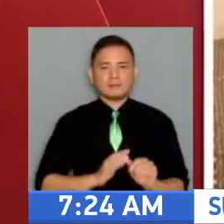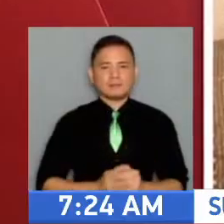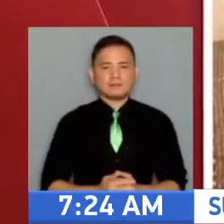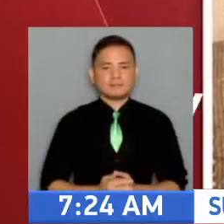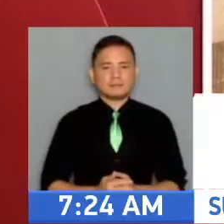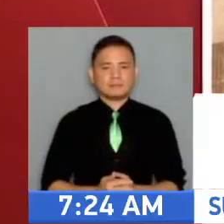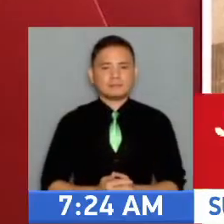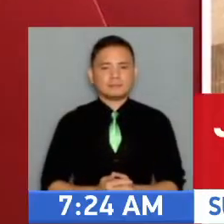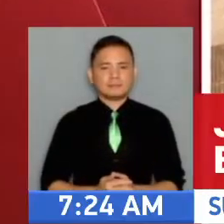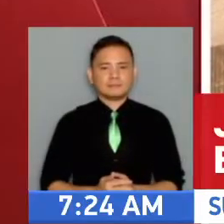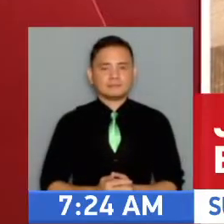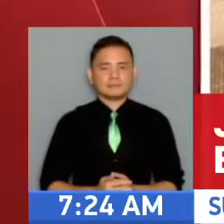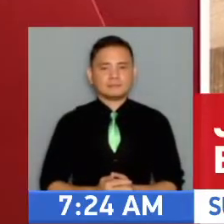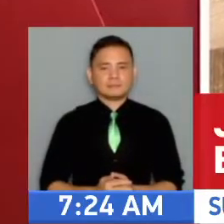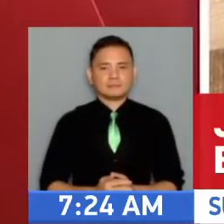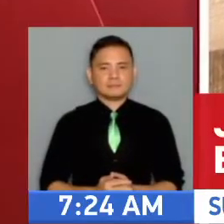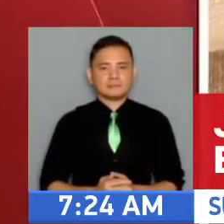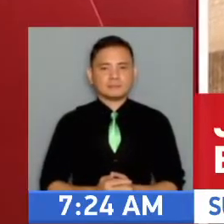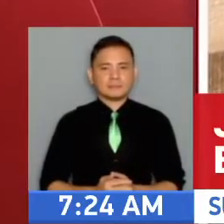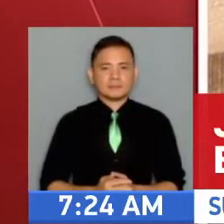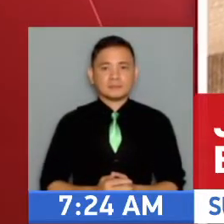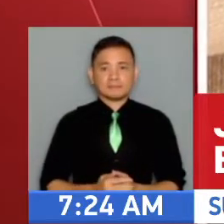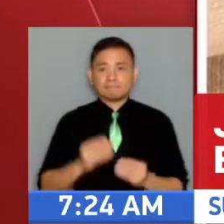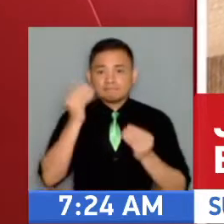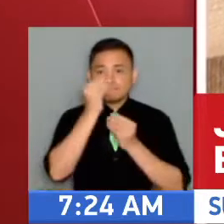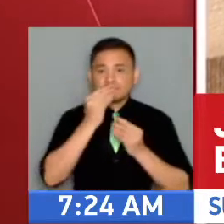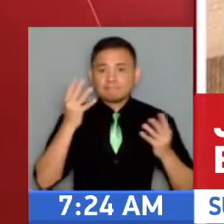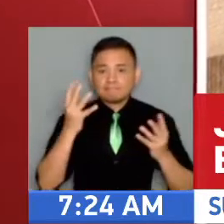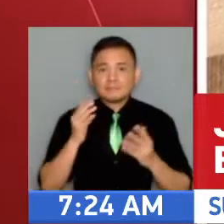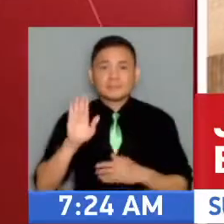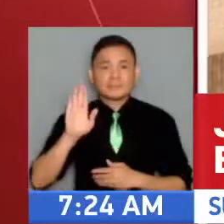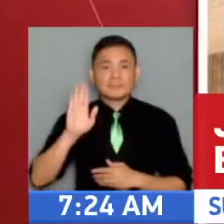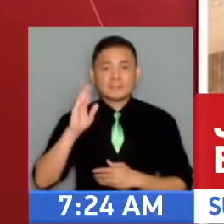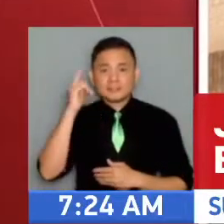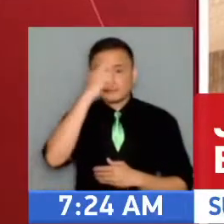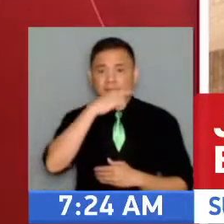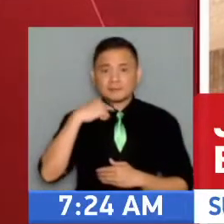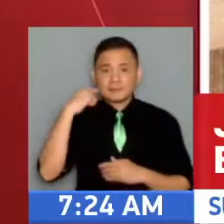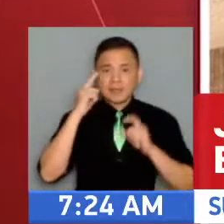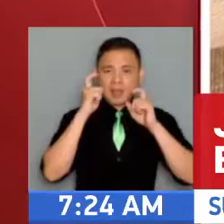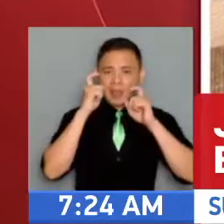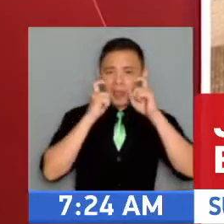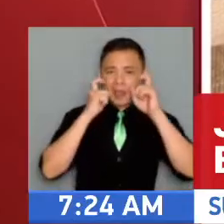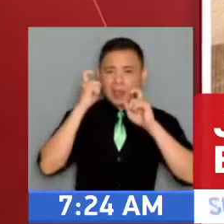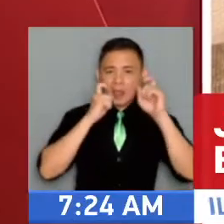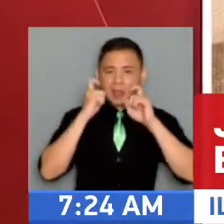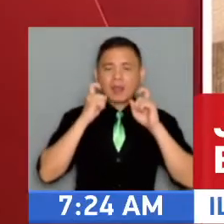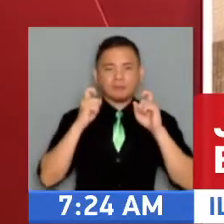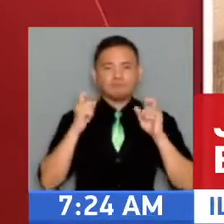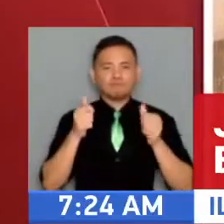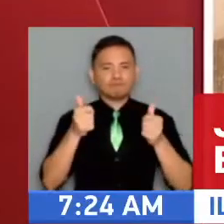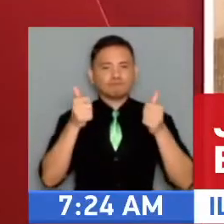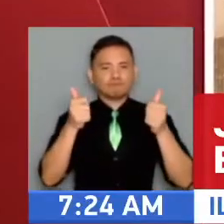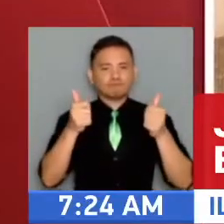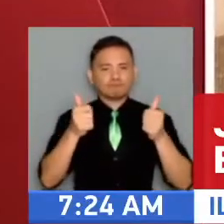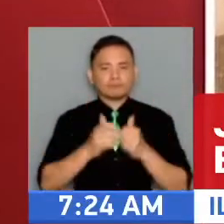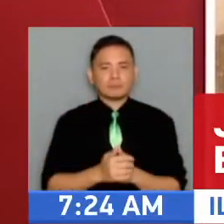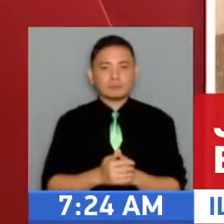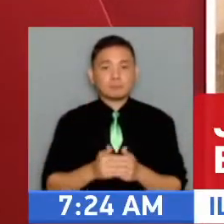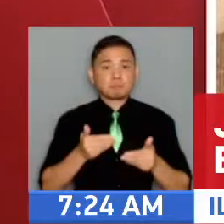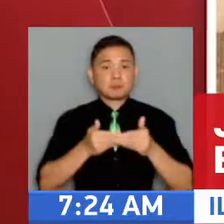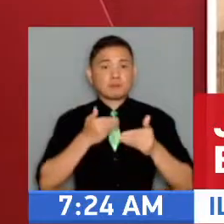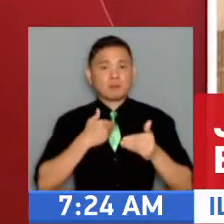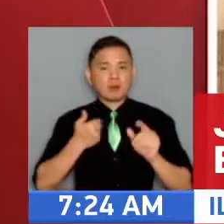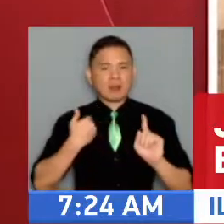Naigagalaw na raw ni Justin ng bahagya ang kalahati ng kanyang mukha. Ibinalita niya noon na nagkaroon siya ng partial face